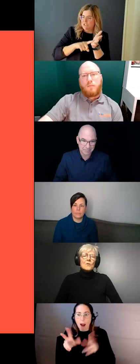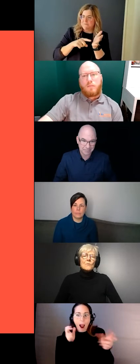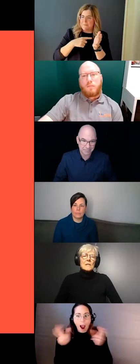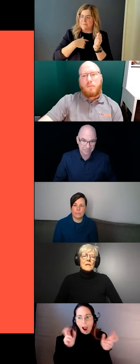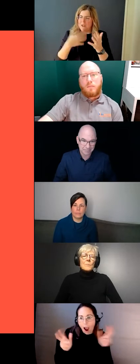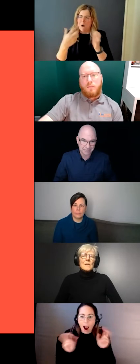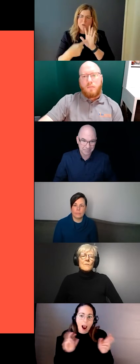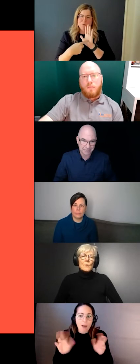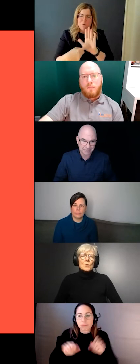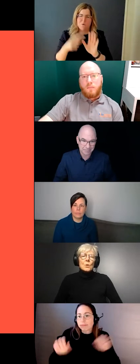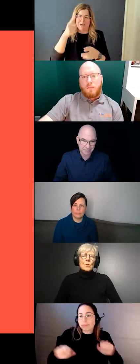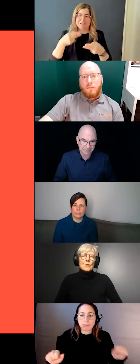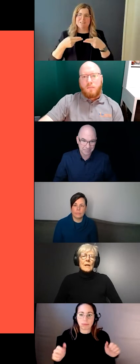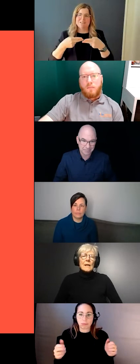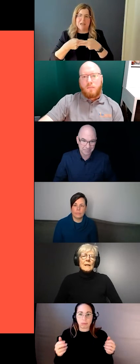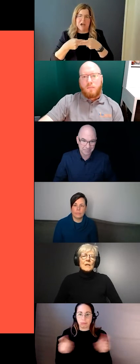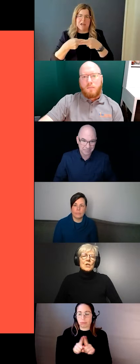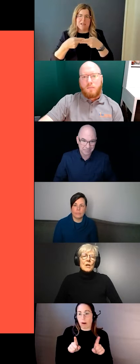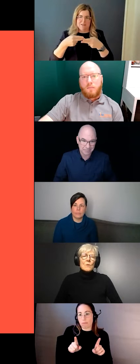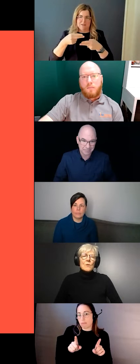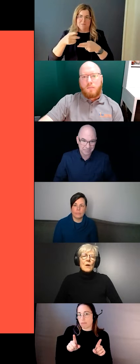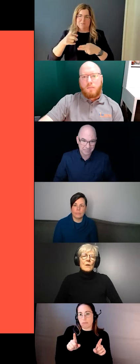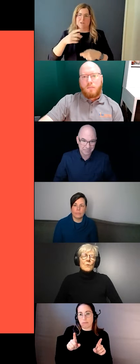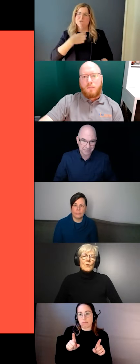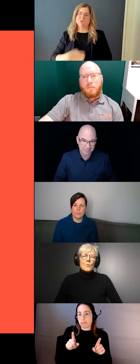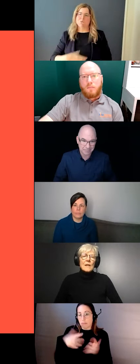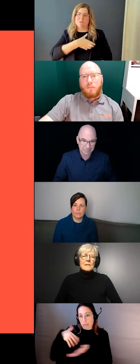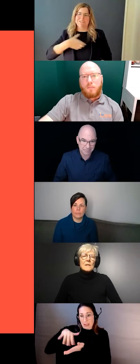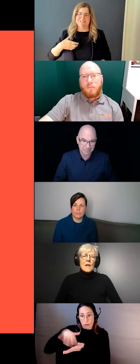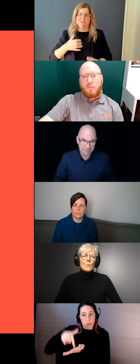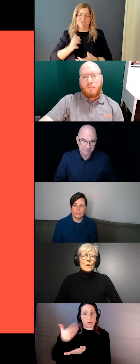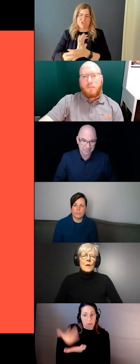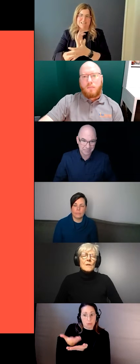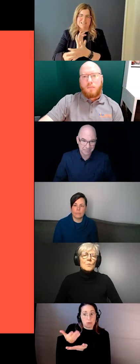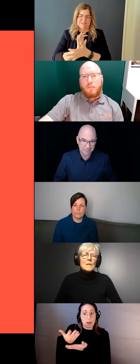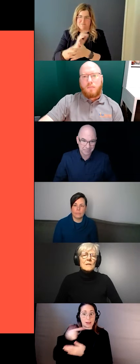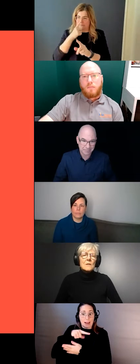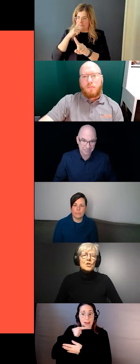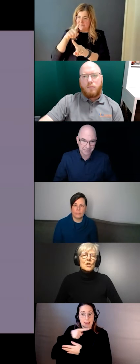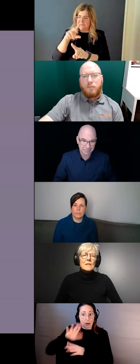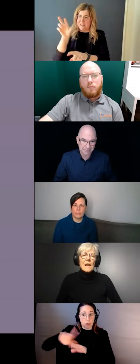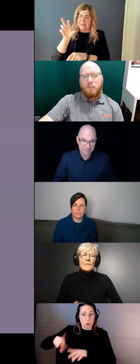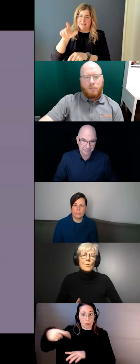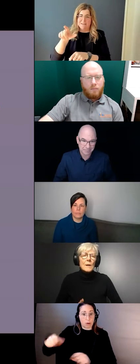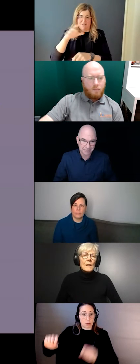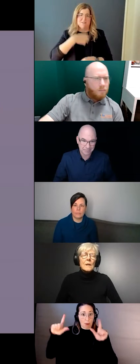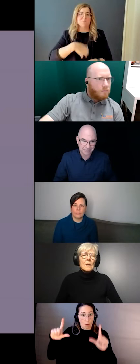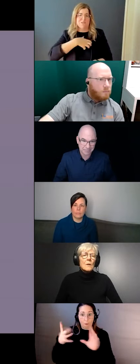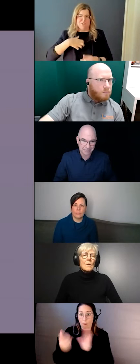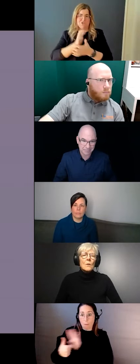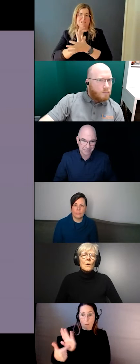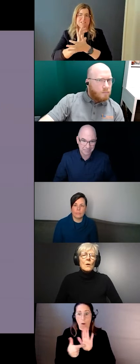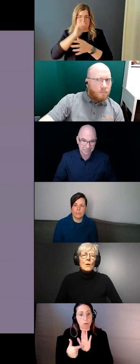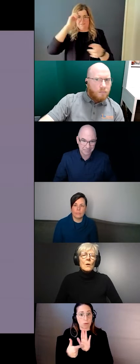une pièce d'étude intéressante que je voudrais partager avec vous sur la prochaine diapo avec le fromage suisse.